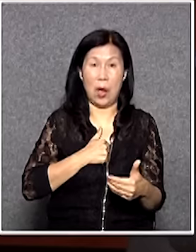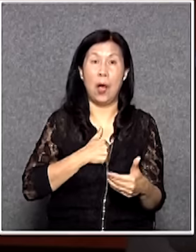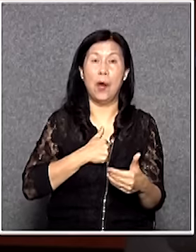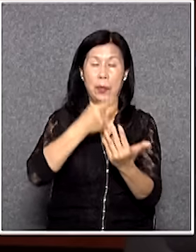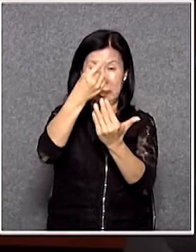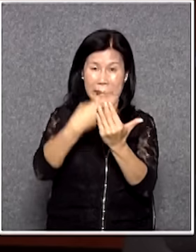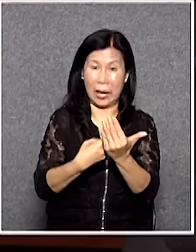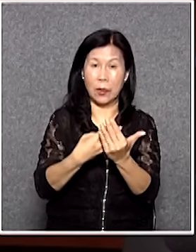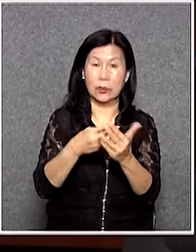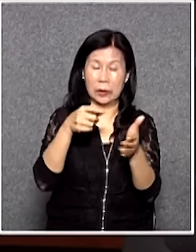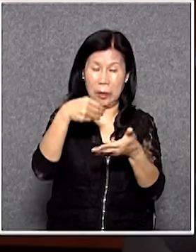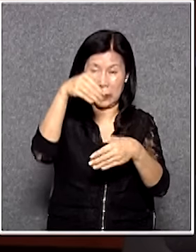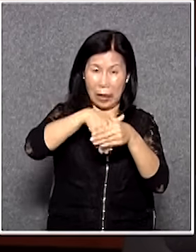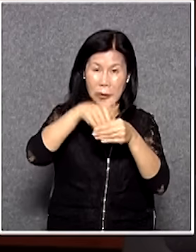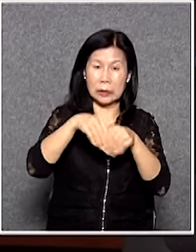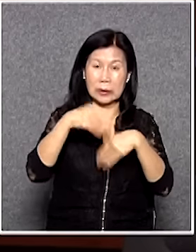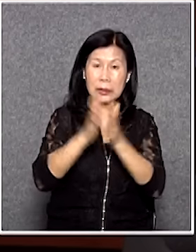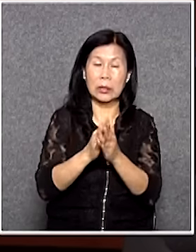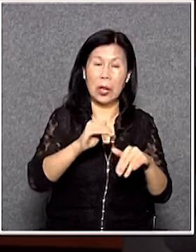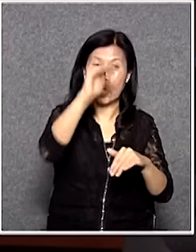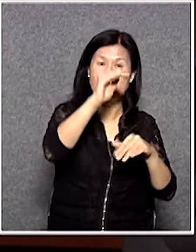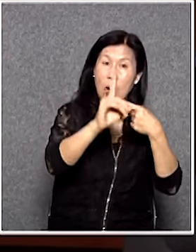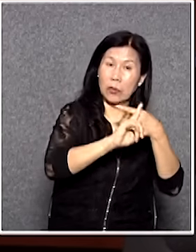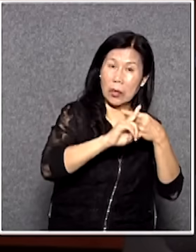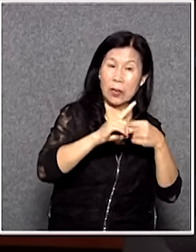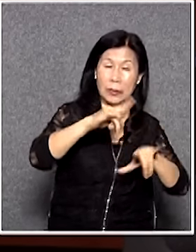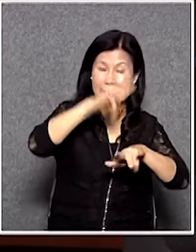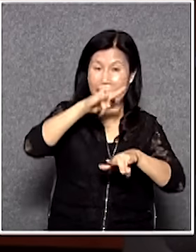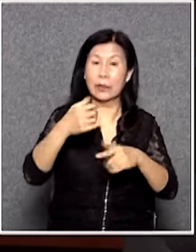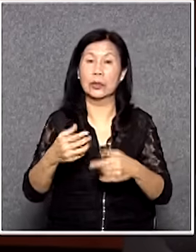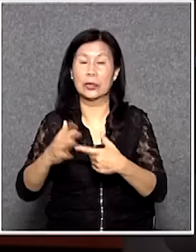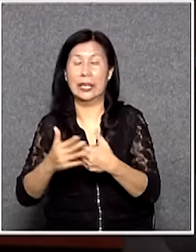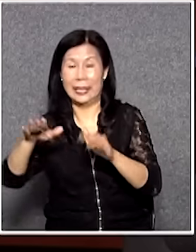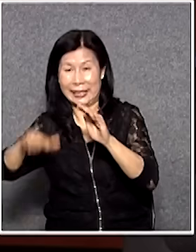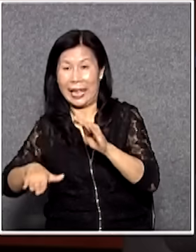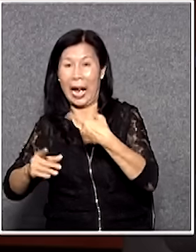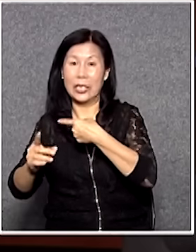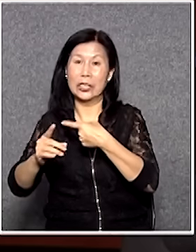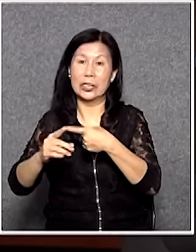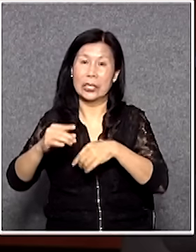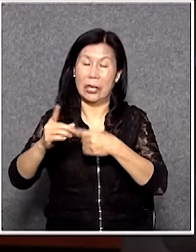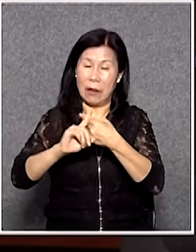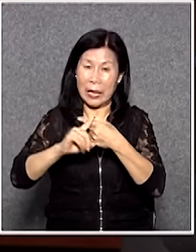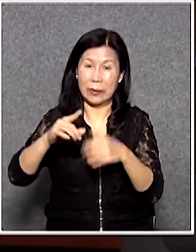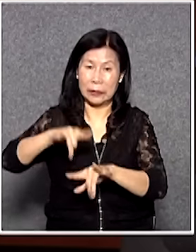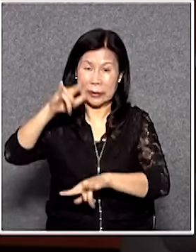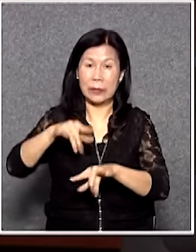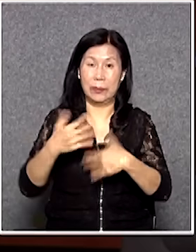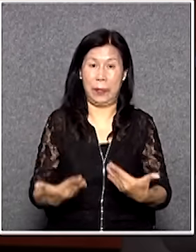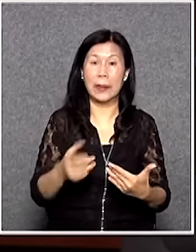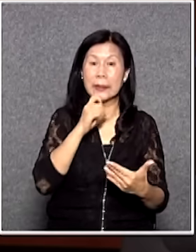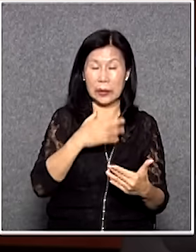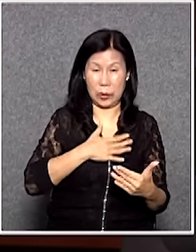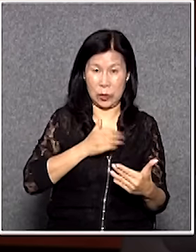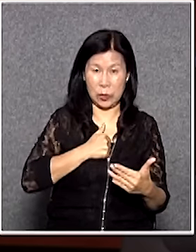略投資呢，有一個高風險基金，一個低風險基金，就應該盡可能將這個所謂預設投資、預設策略投